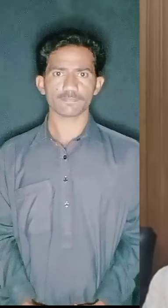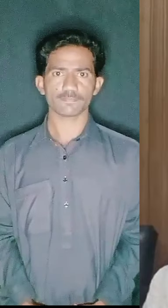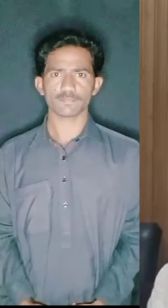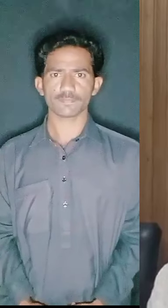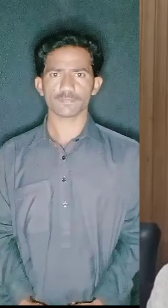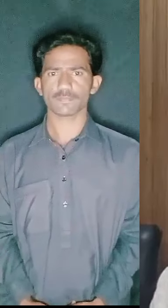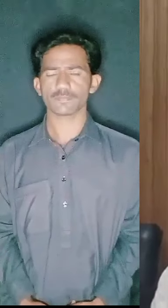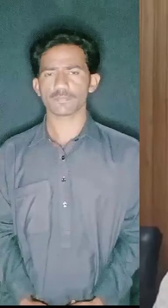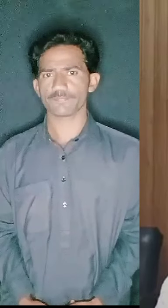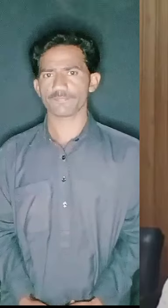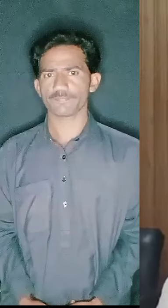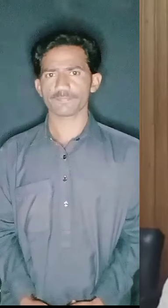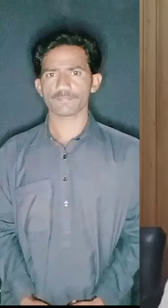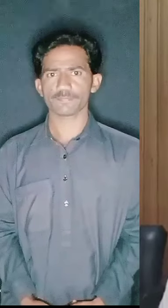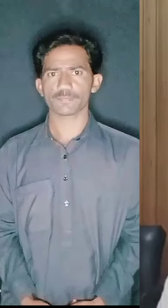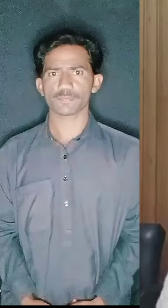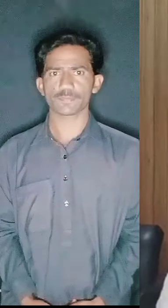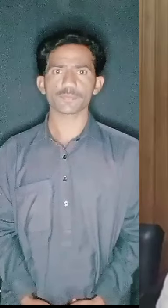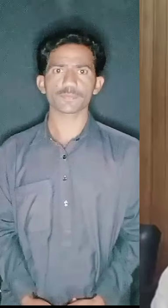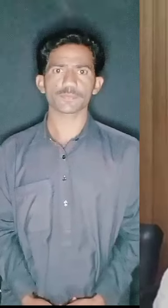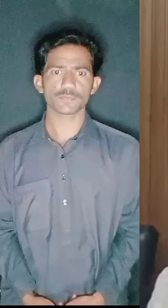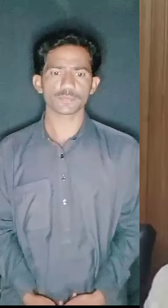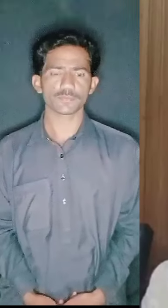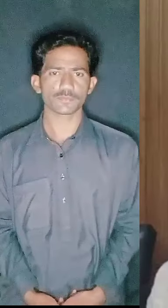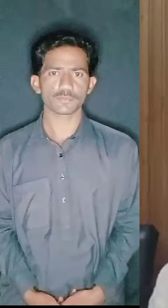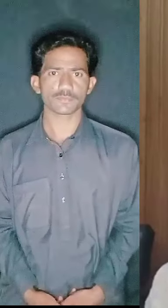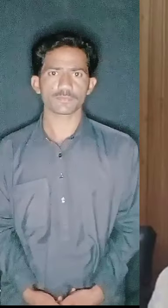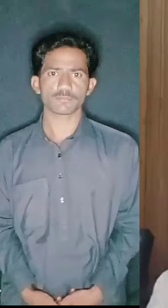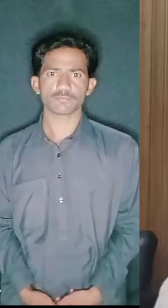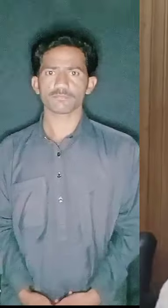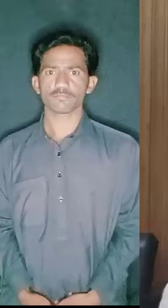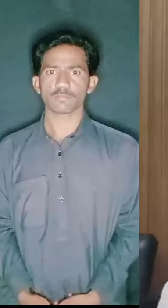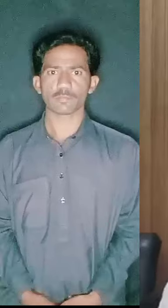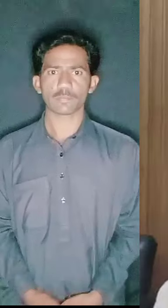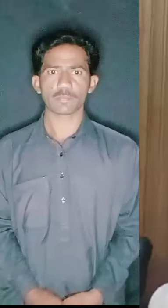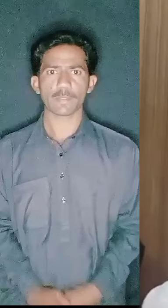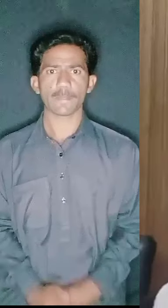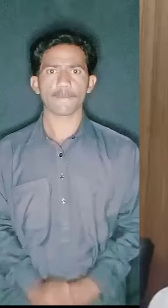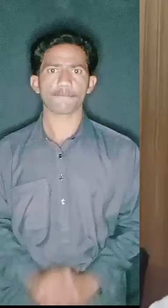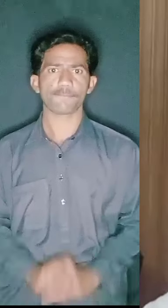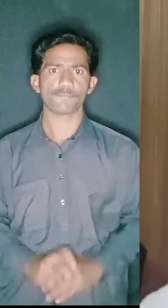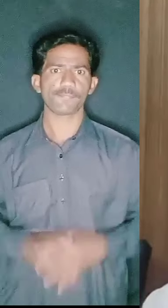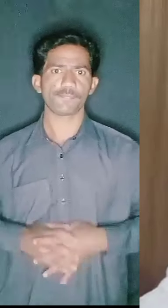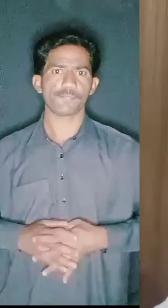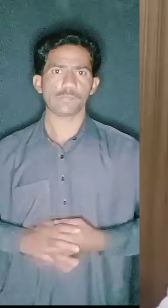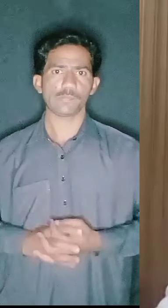नहीं, झगड़ा करता था ना आपसे। तो आप भी दरगुजर कर लेती इस मामले को?